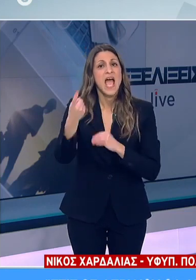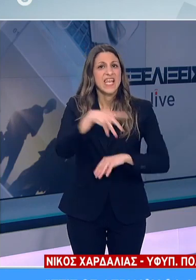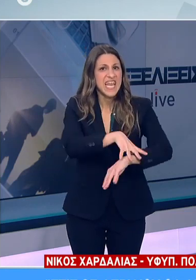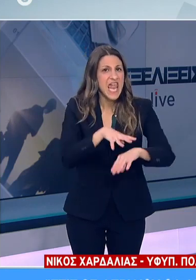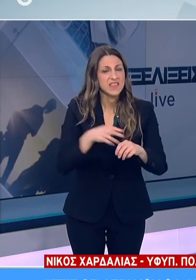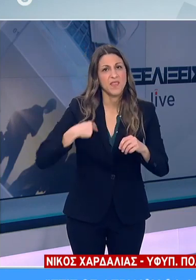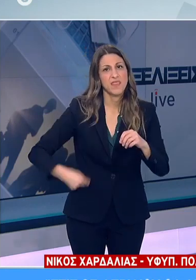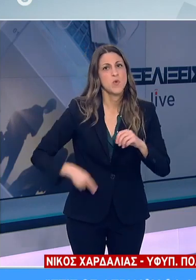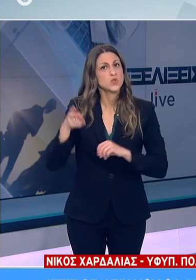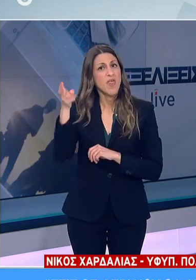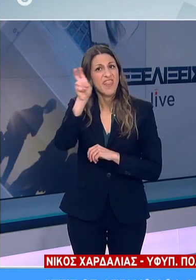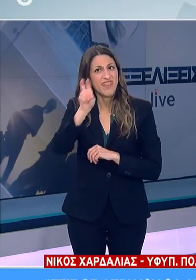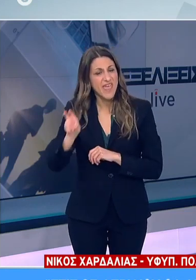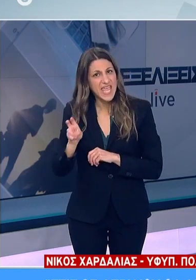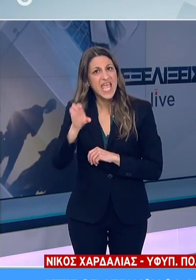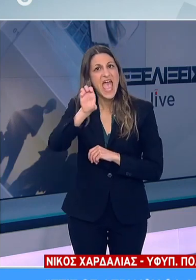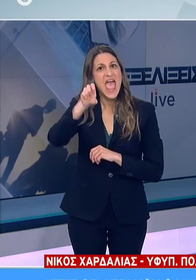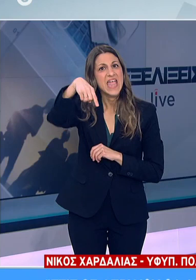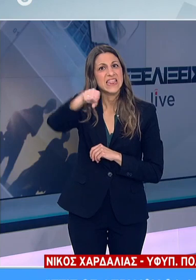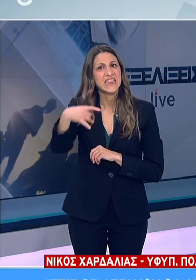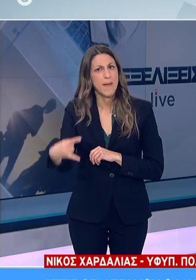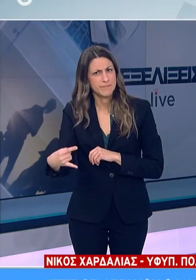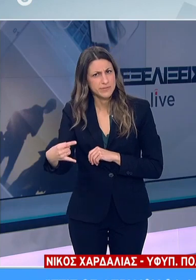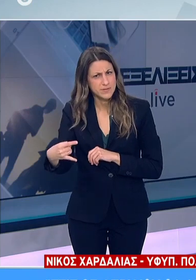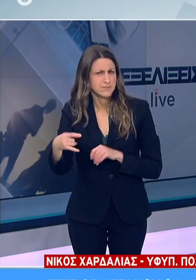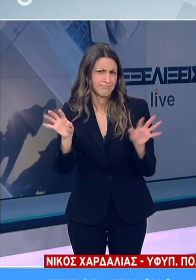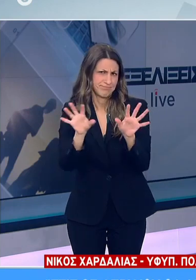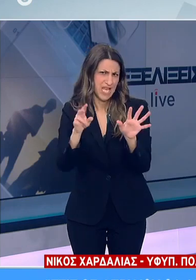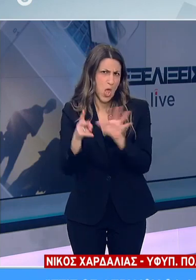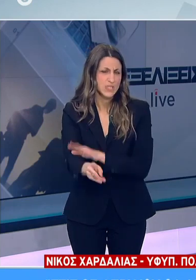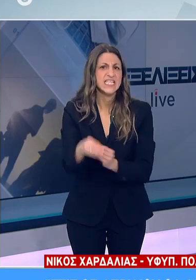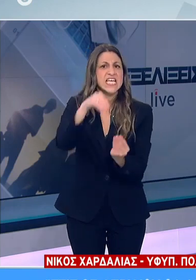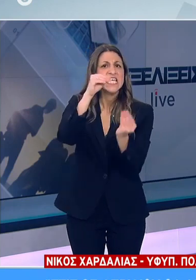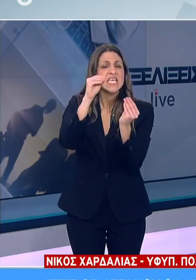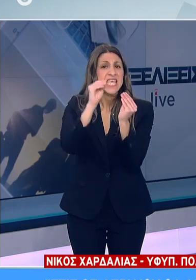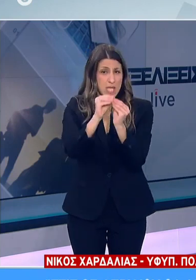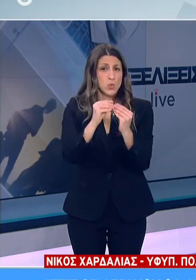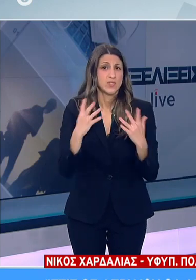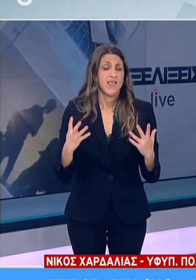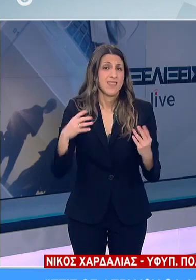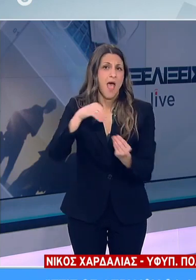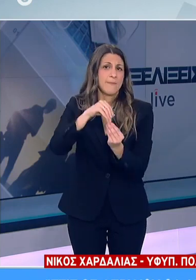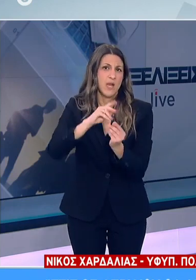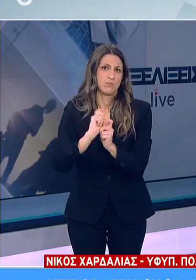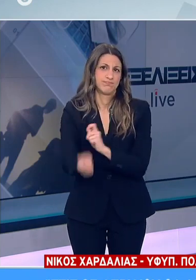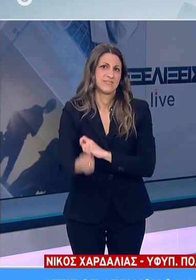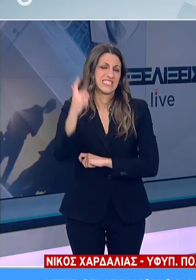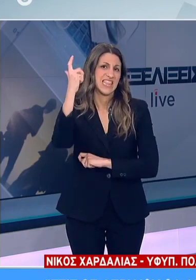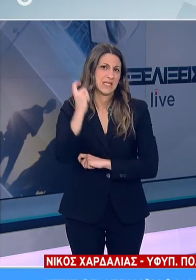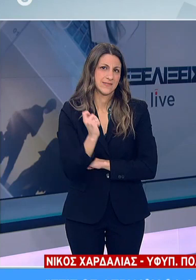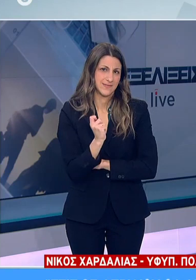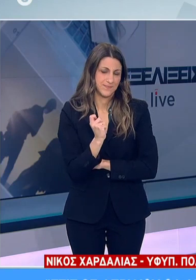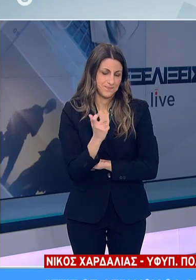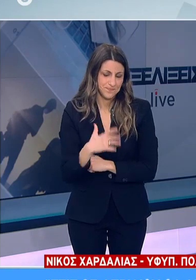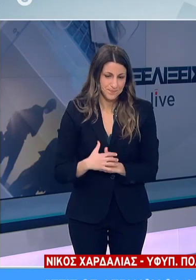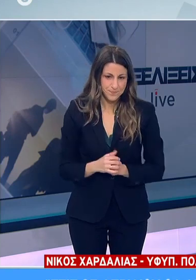του Δημοσίου, της ΔΕΗ και του ΕΤΑΠ, των μέσων μαζικής ενημέρωσης, 29 Απριλίου. Αγαπητοί μου συμπολίτες,